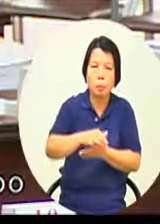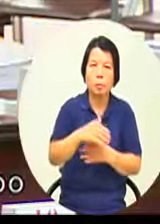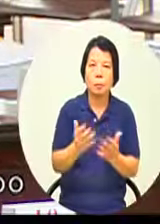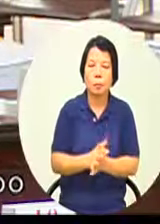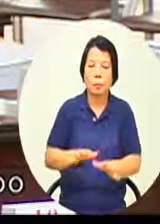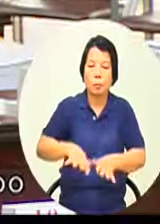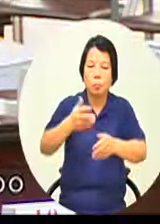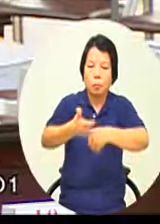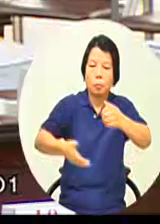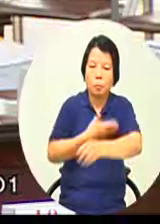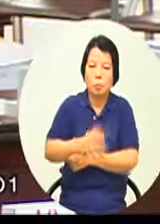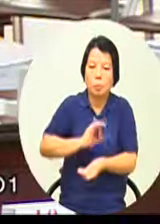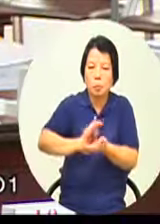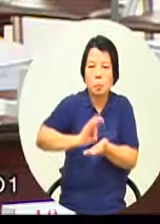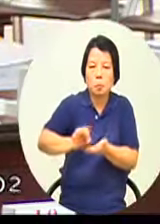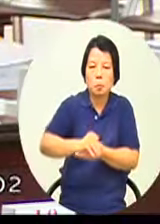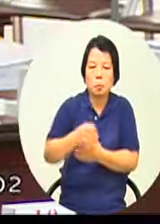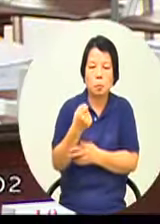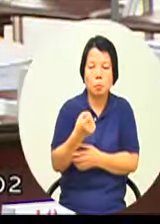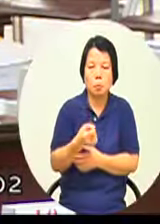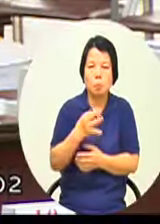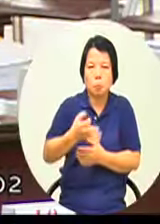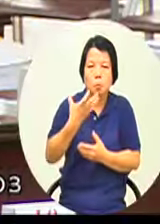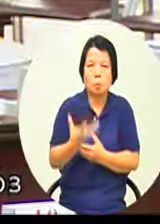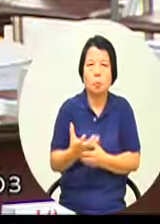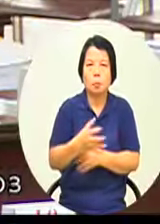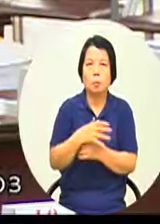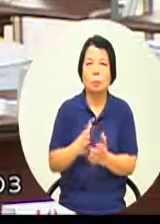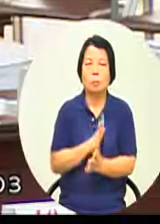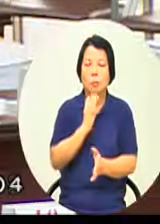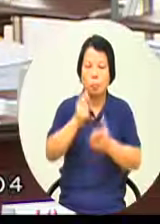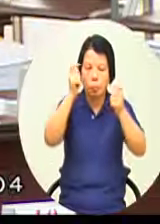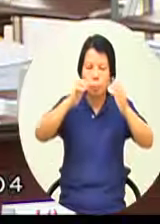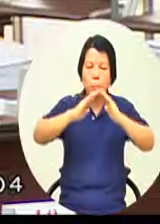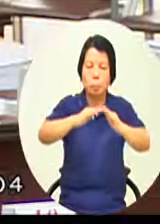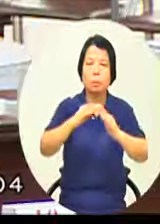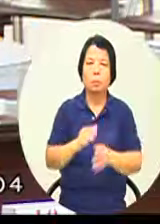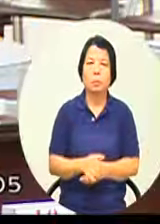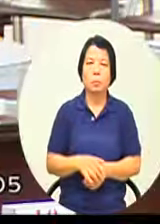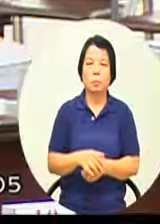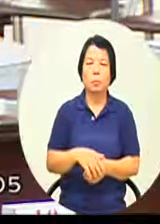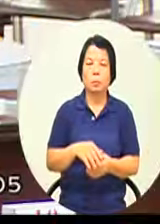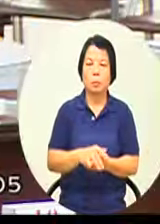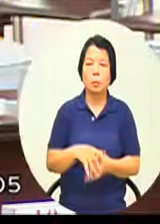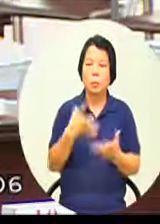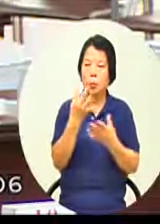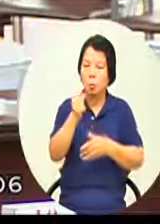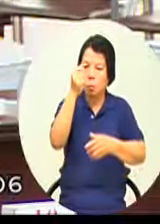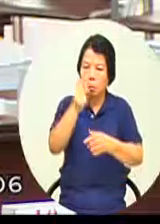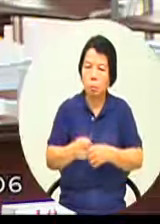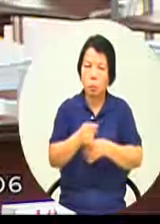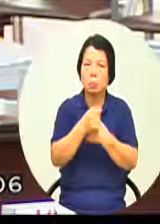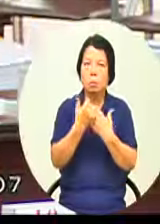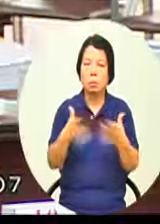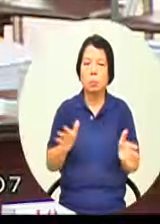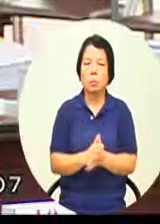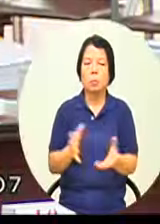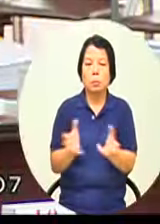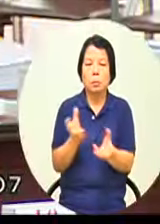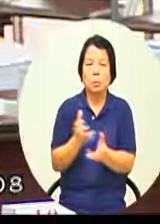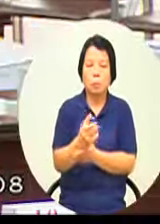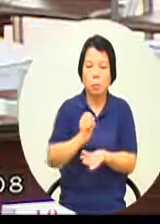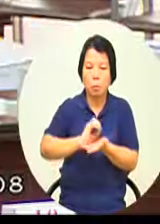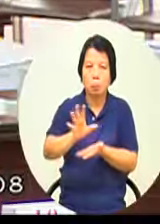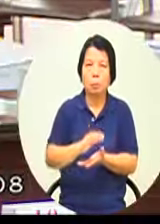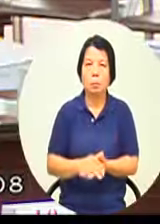开票也未少的啊，对不对？吼，等下各种贵的对不对？高雄市开票志宏池，开票贵的志宏池，等一下一起做下来做一个报